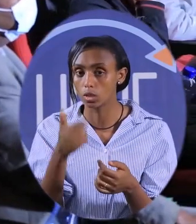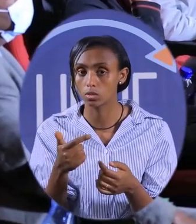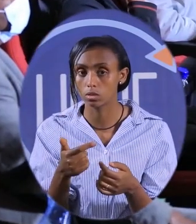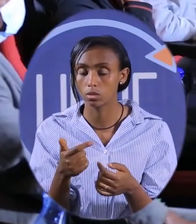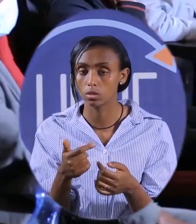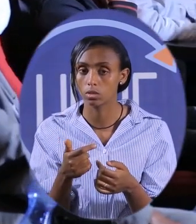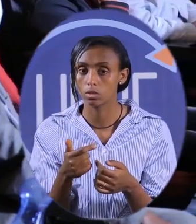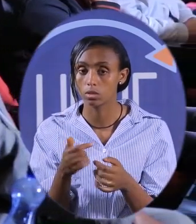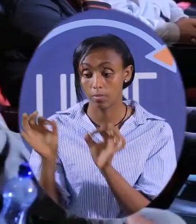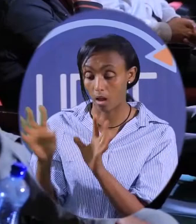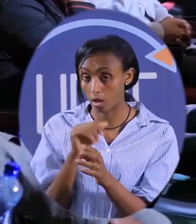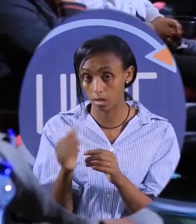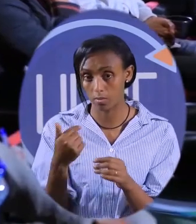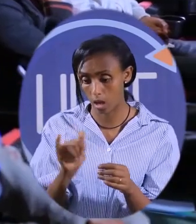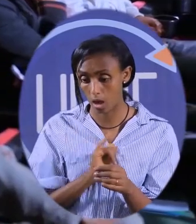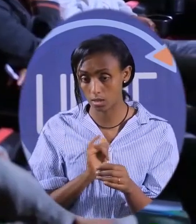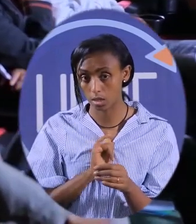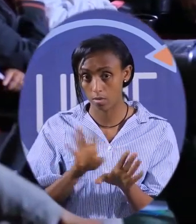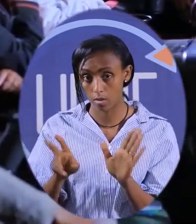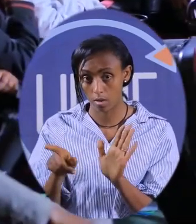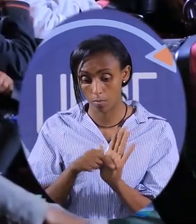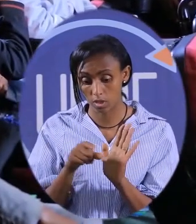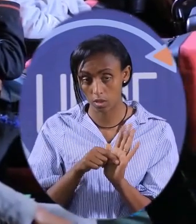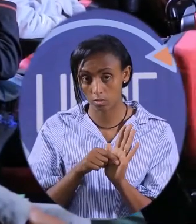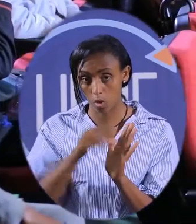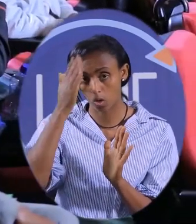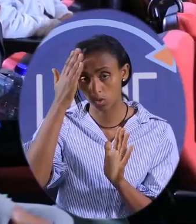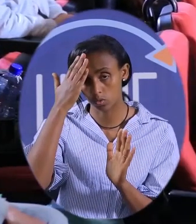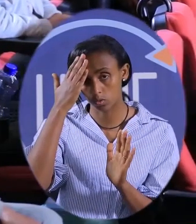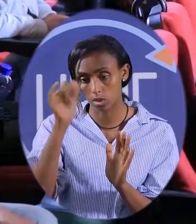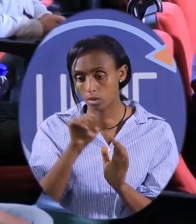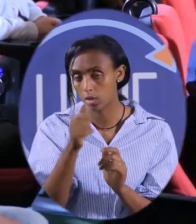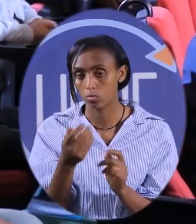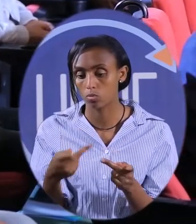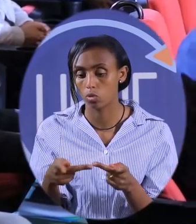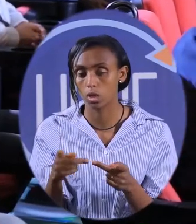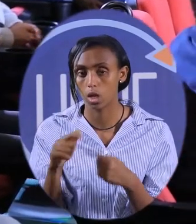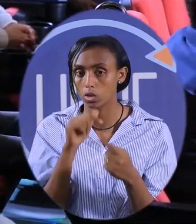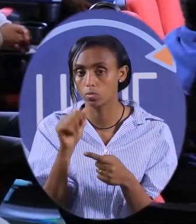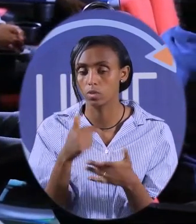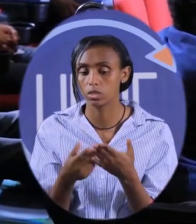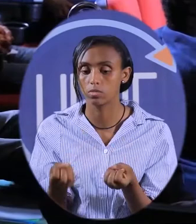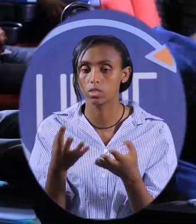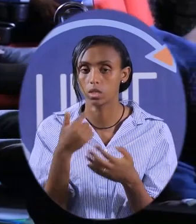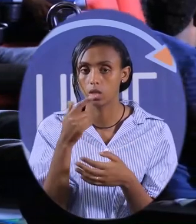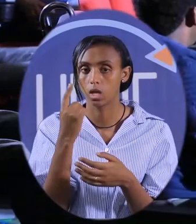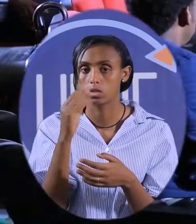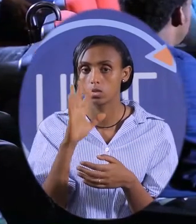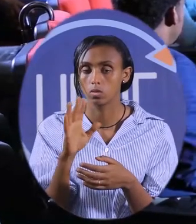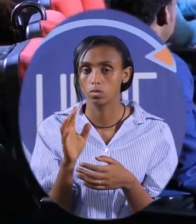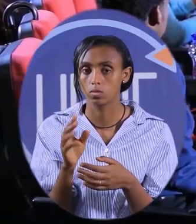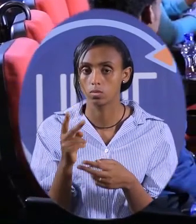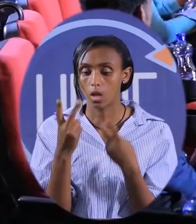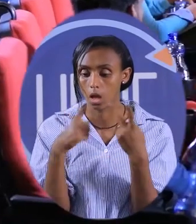ዲስሪስፔክት ለማድረግ አይደለም። ግን ለራሴን ማሳተማቸው ወረቀቶች አውቃለሁ የትም አይዱ። ምን እንደው በዛ ከተባለ ሁለት ሰው ሳይት